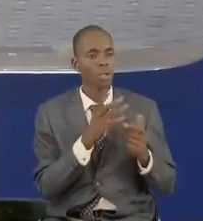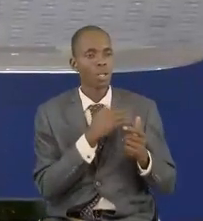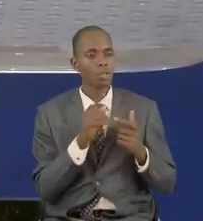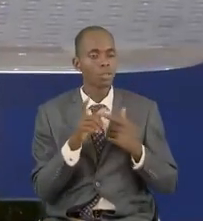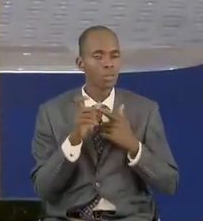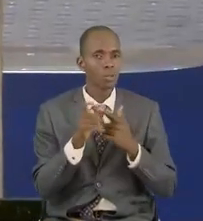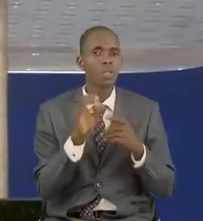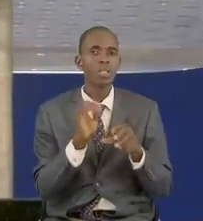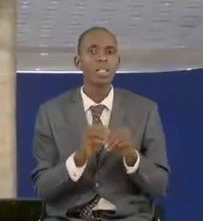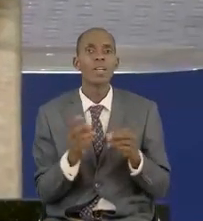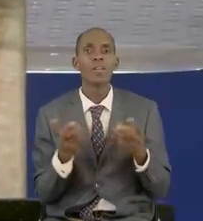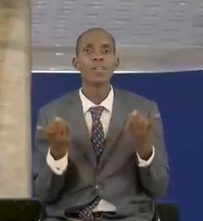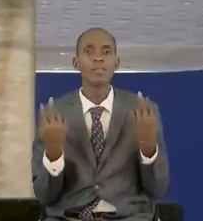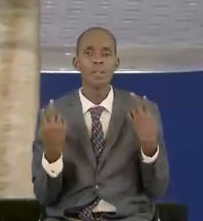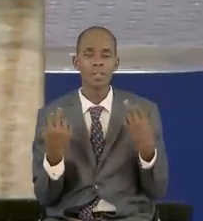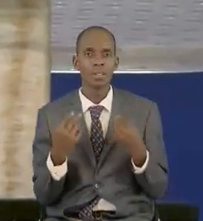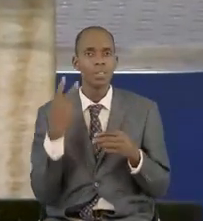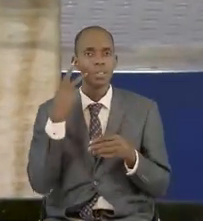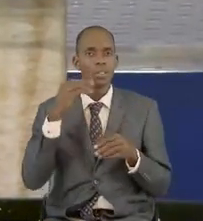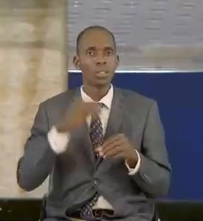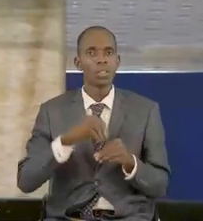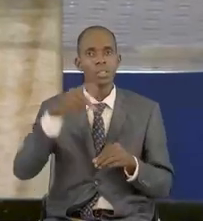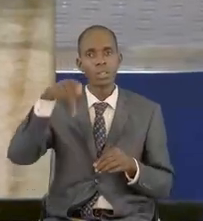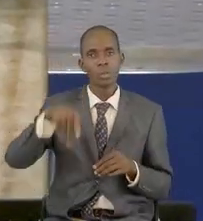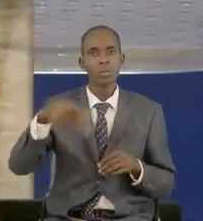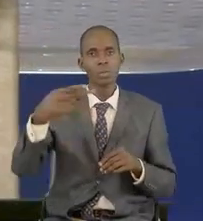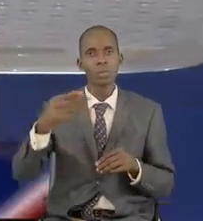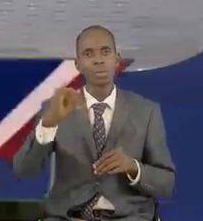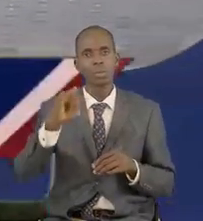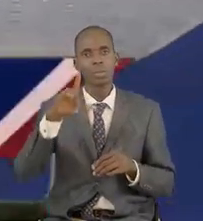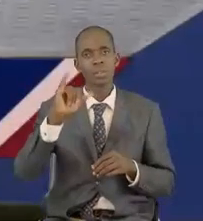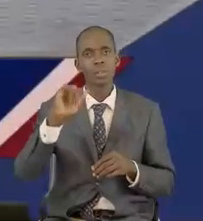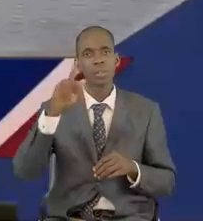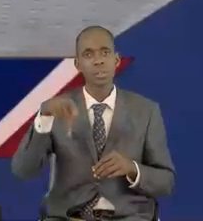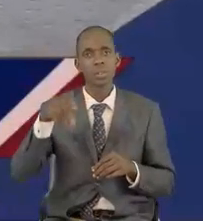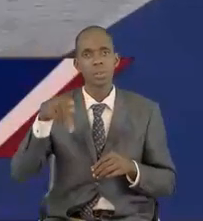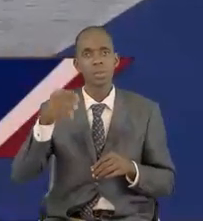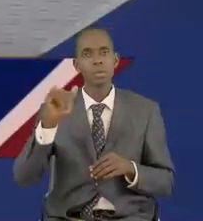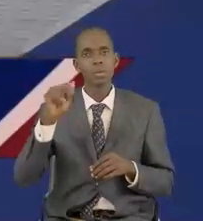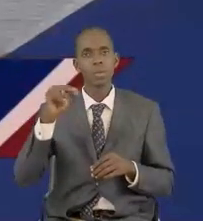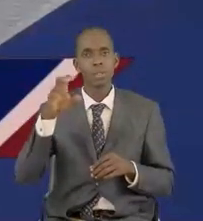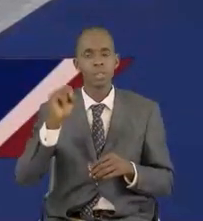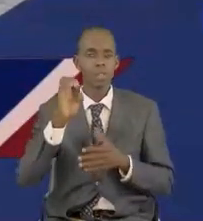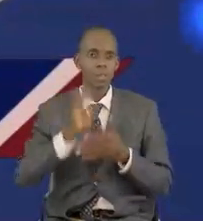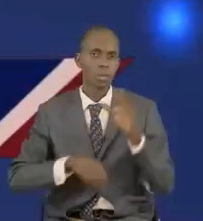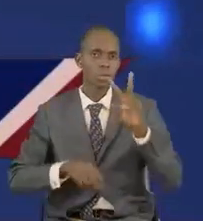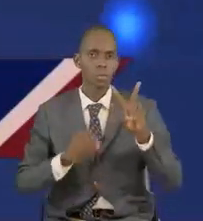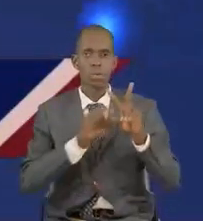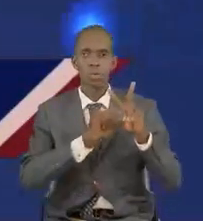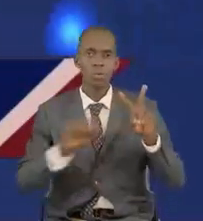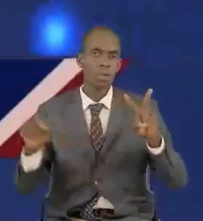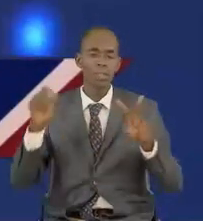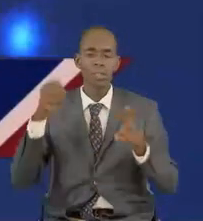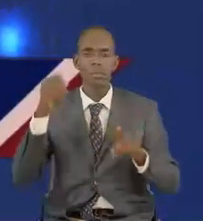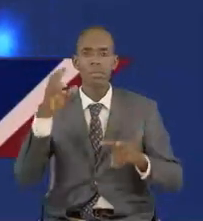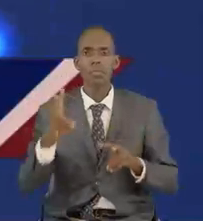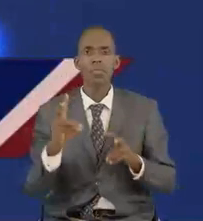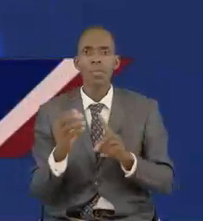vain nous allons refiler bien deux Philippiens de 16 Philippiens